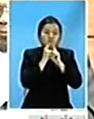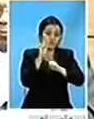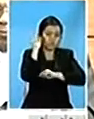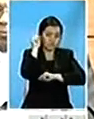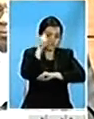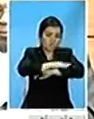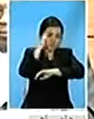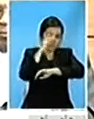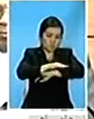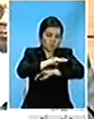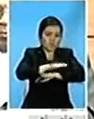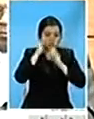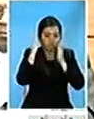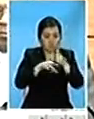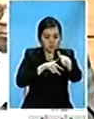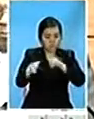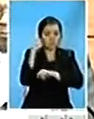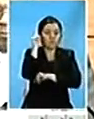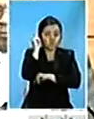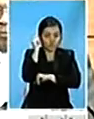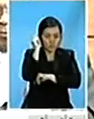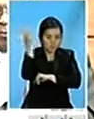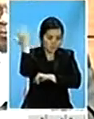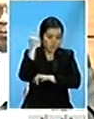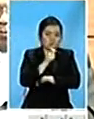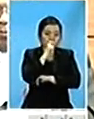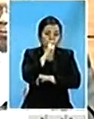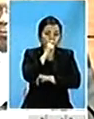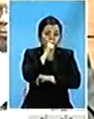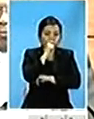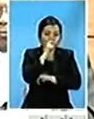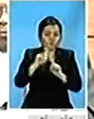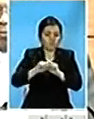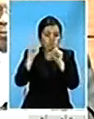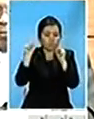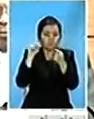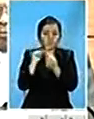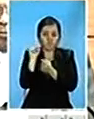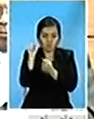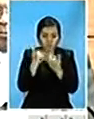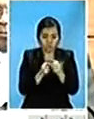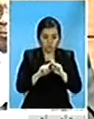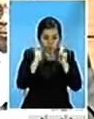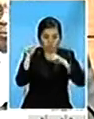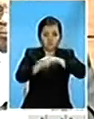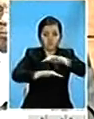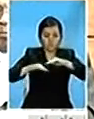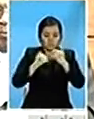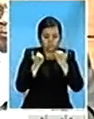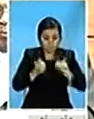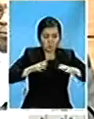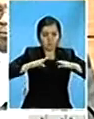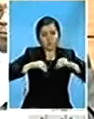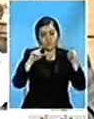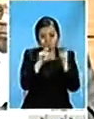โดยรวมนั้นเข้าใจคำพูดของท่านที่เคยให้สัมภาษณ์ไว้ในอดีตนั้นผิดอย่างไรนะครับแต่ข้อเท็จจริงตอนนี้ท่านเองก็ยอมรับโ